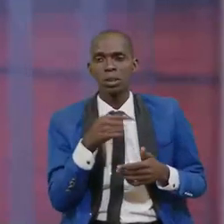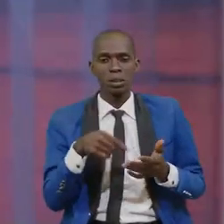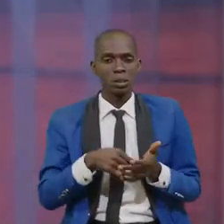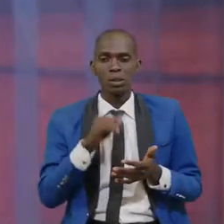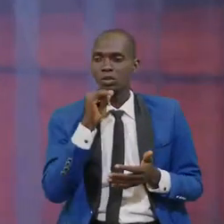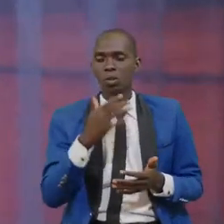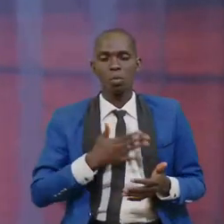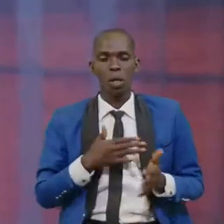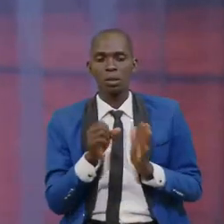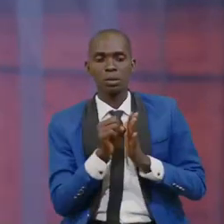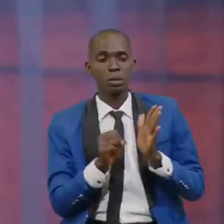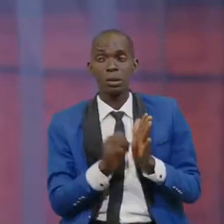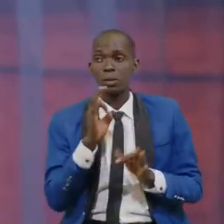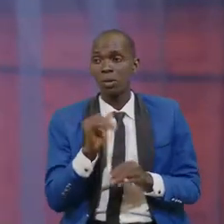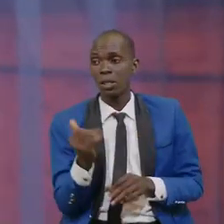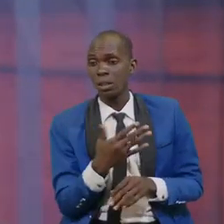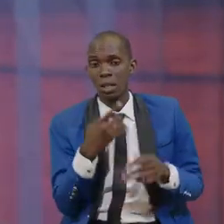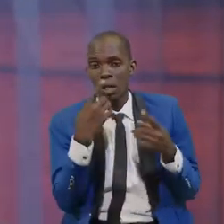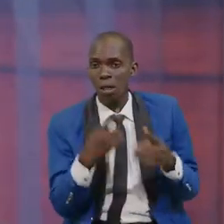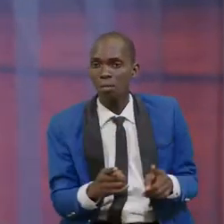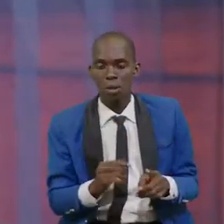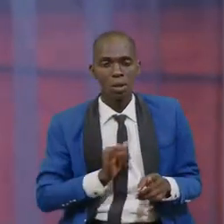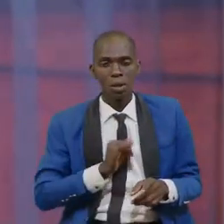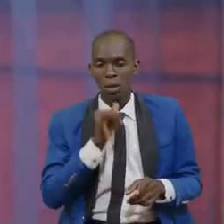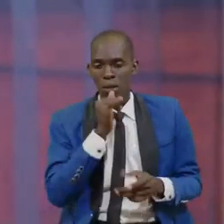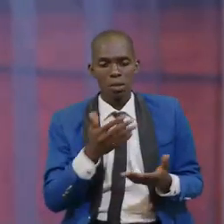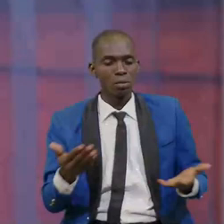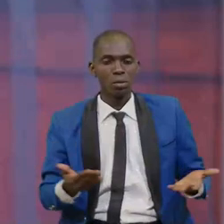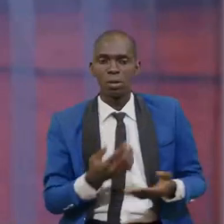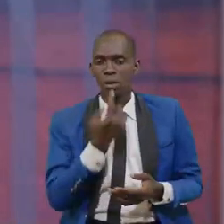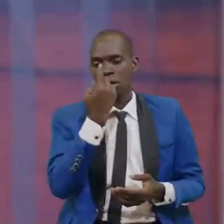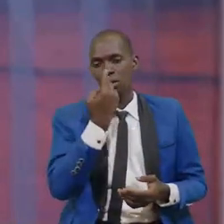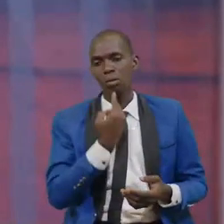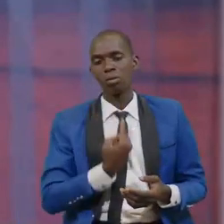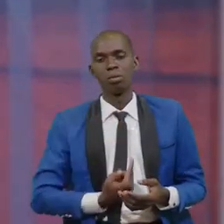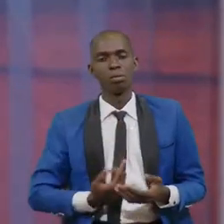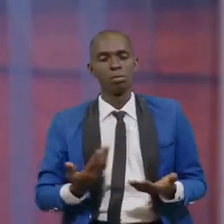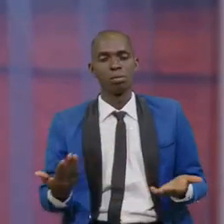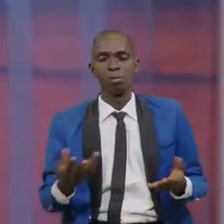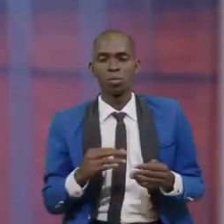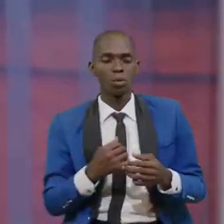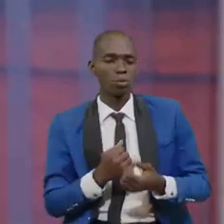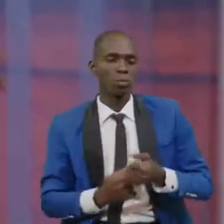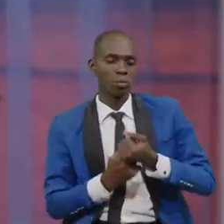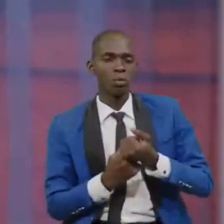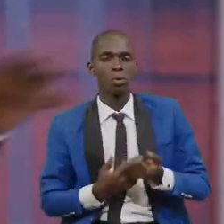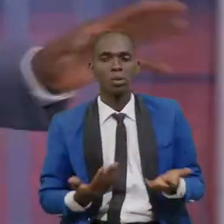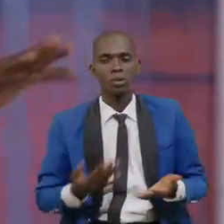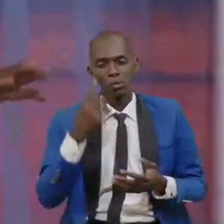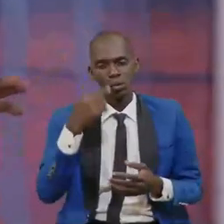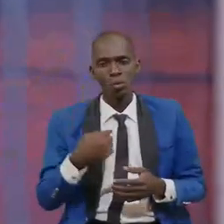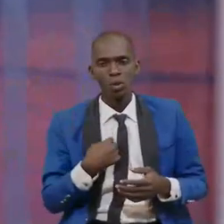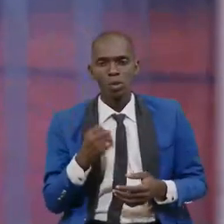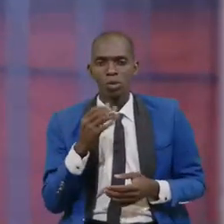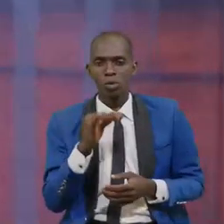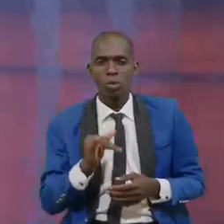mon état. Et si quelque chose arrivait ici, je suis ici par de moi-même.